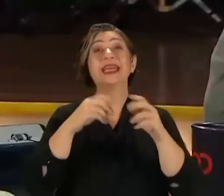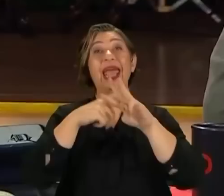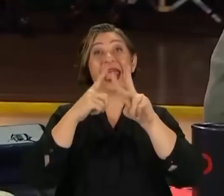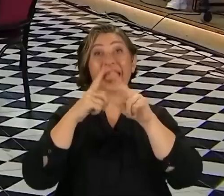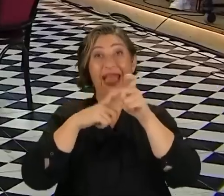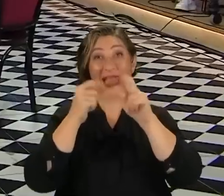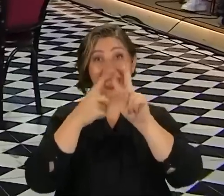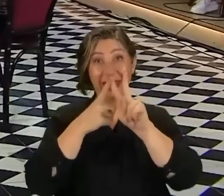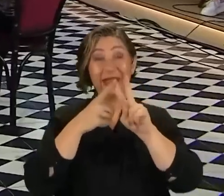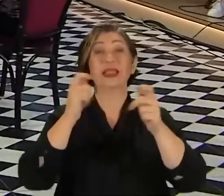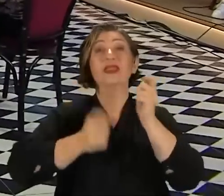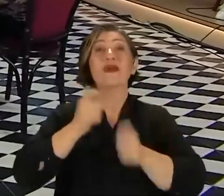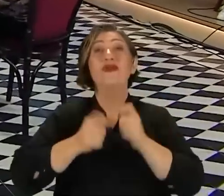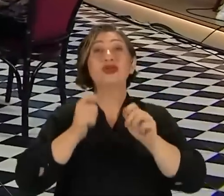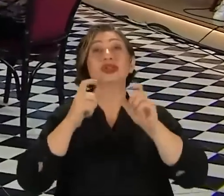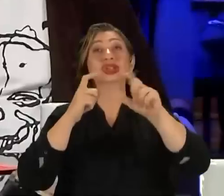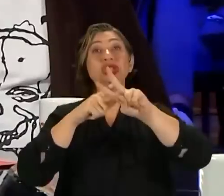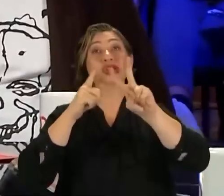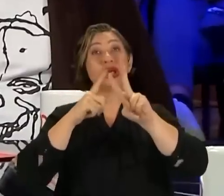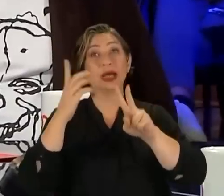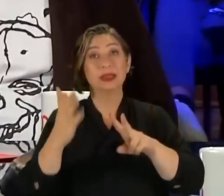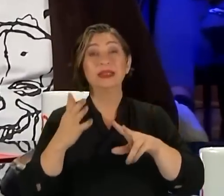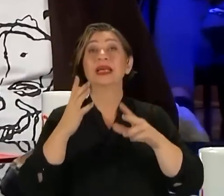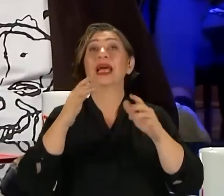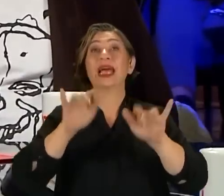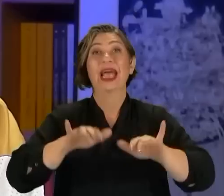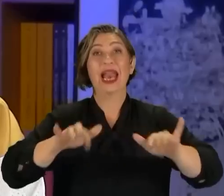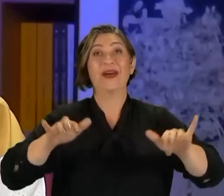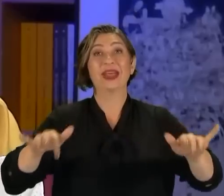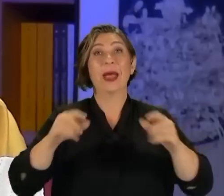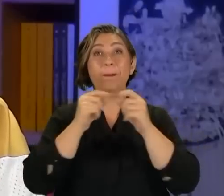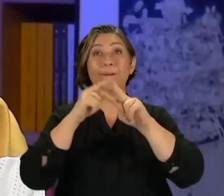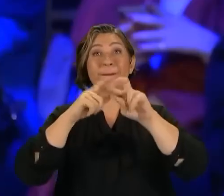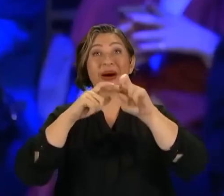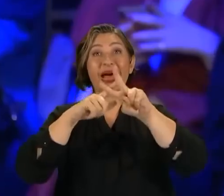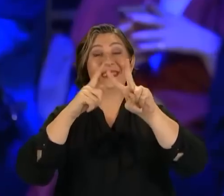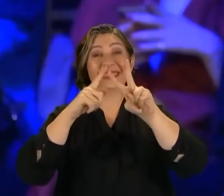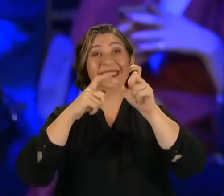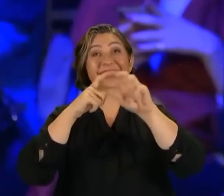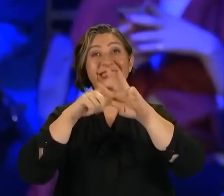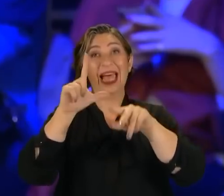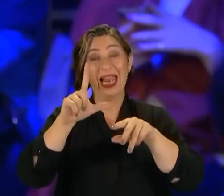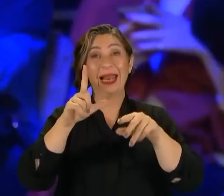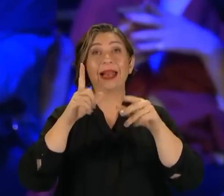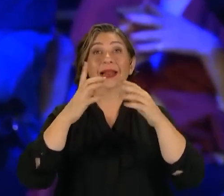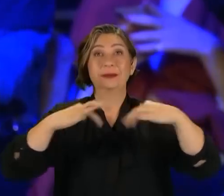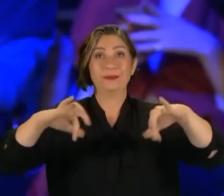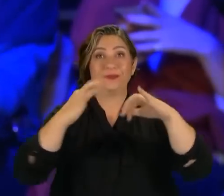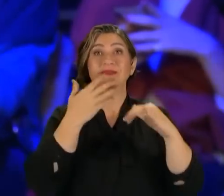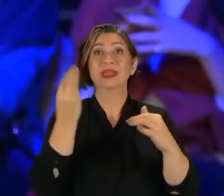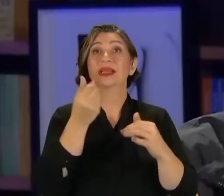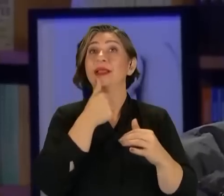Can Tunaboylu, davulda Can Kalyoncu ve klavyede Baransel Ökmen'den oluşan